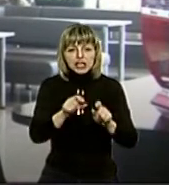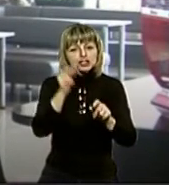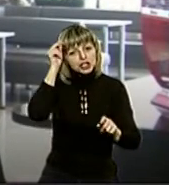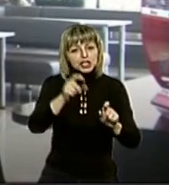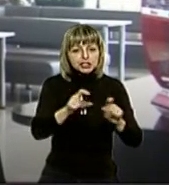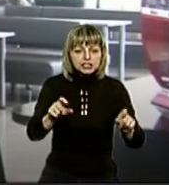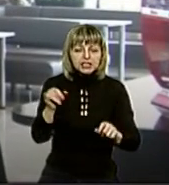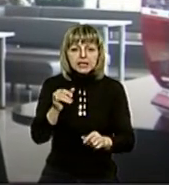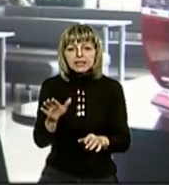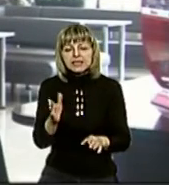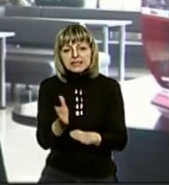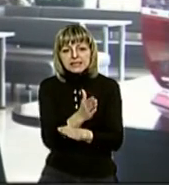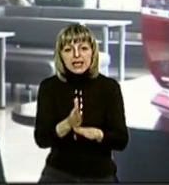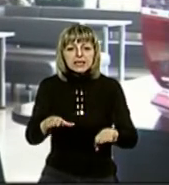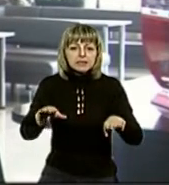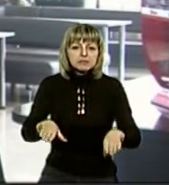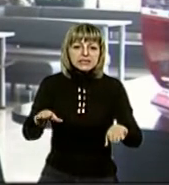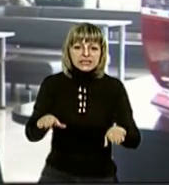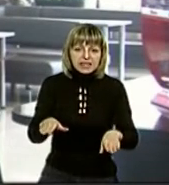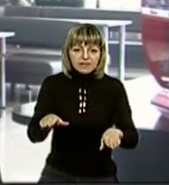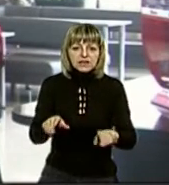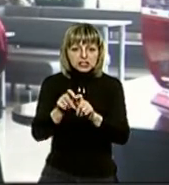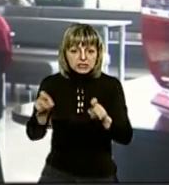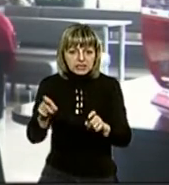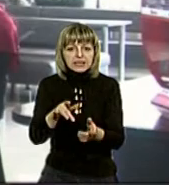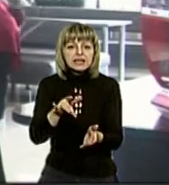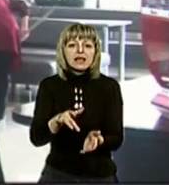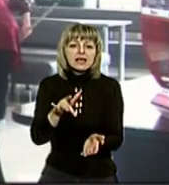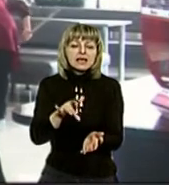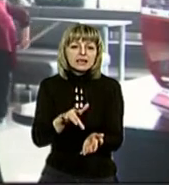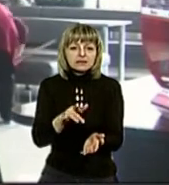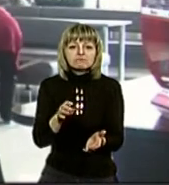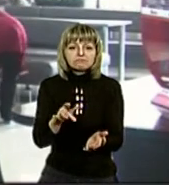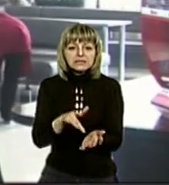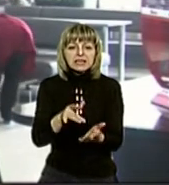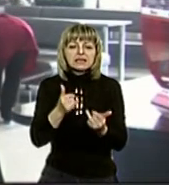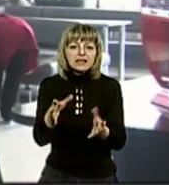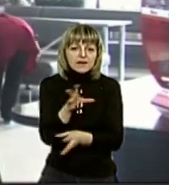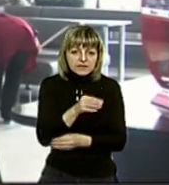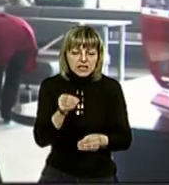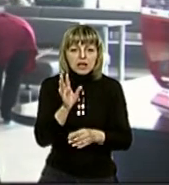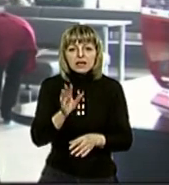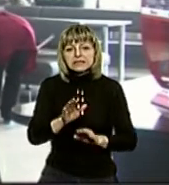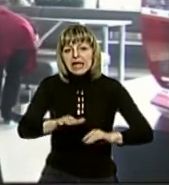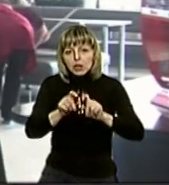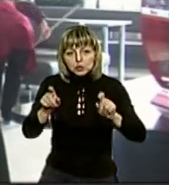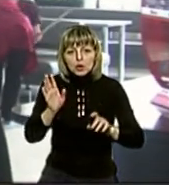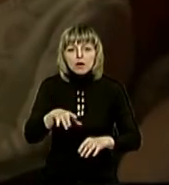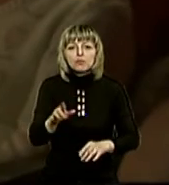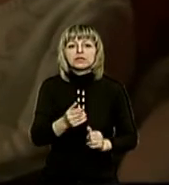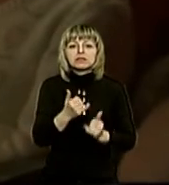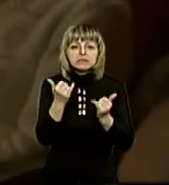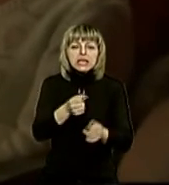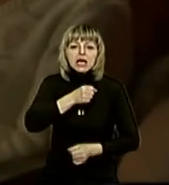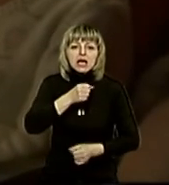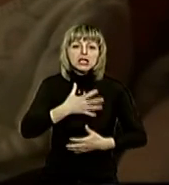і серед місцевих наших центрів спорту для всіх, і серед дитячих садочків. Далі в нас номінація йде до Всеквітнього дня здоров'я.